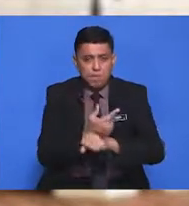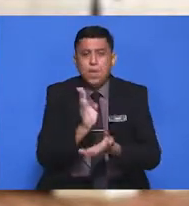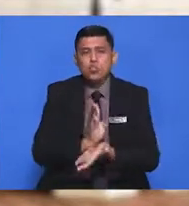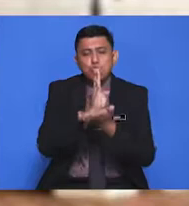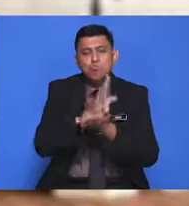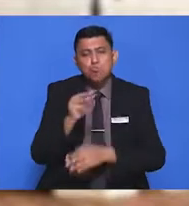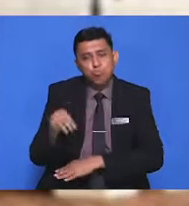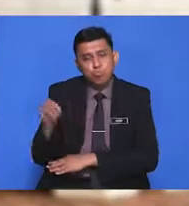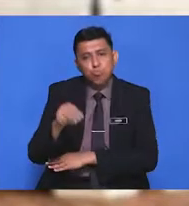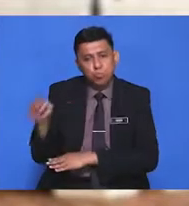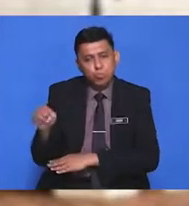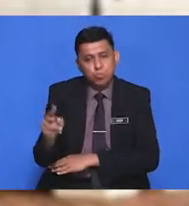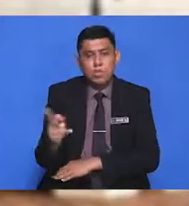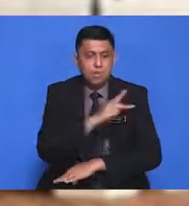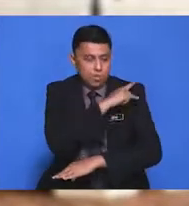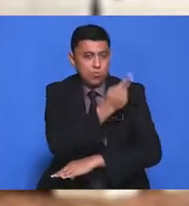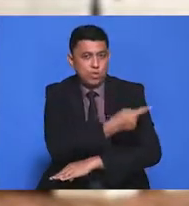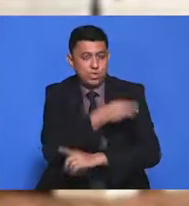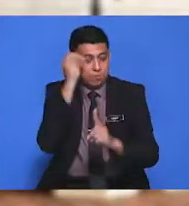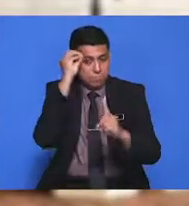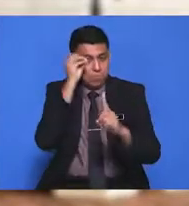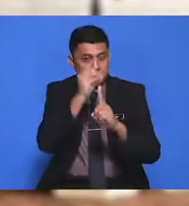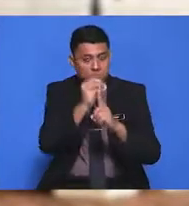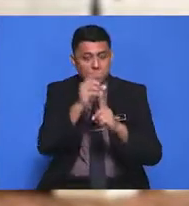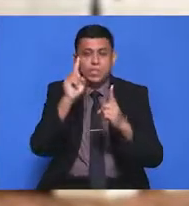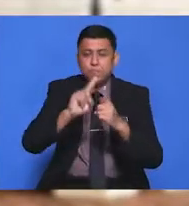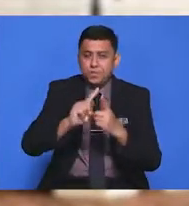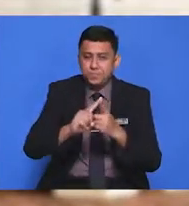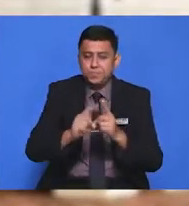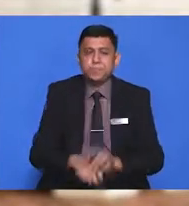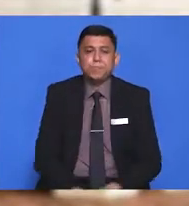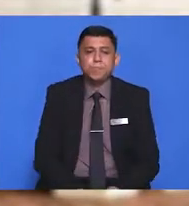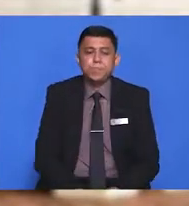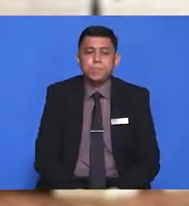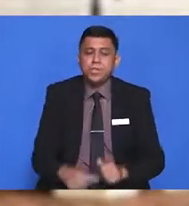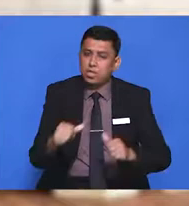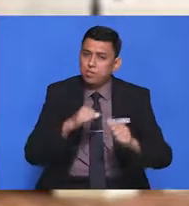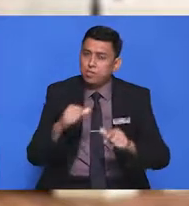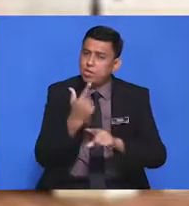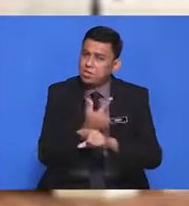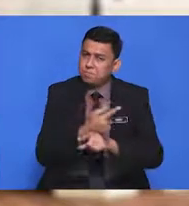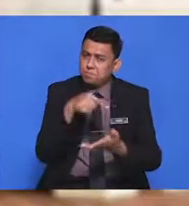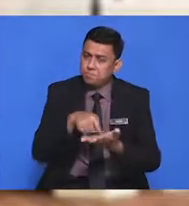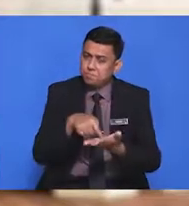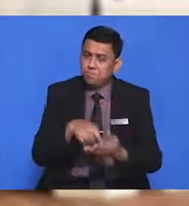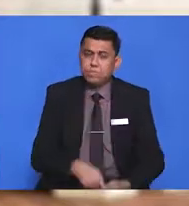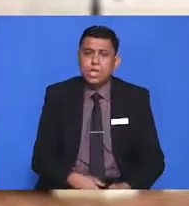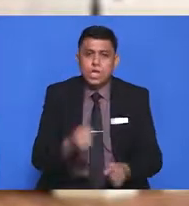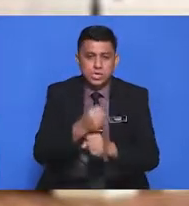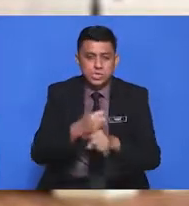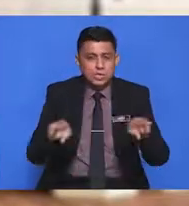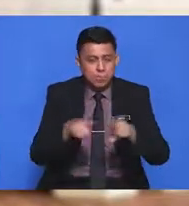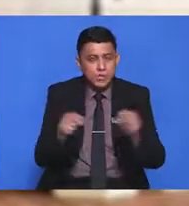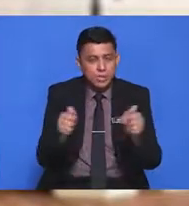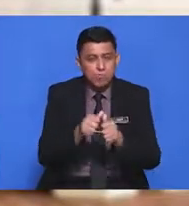murid-murid menguasai objektif pembelajaran kita yang pertama ini. Aktiviti pengukuhan ini memerlukan kerjasama antara